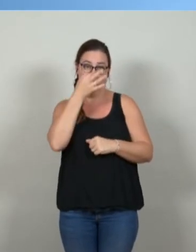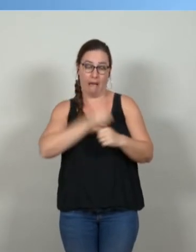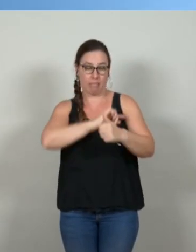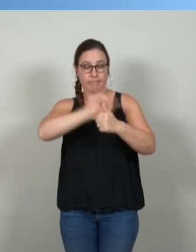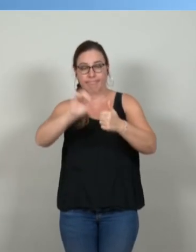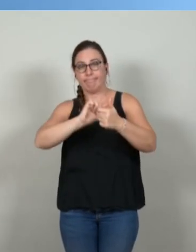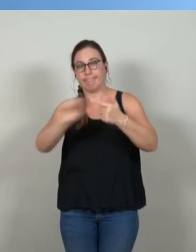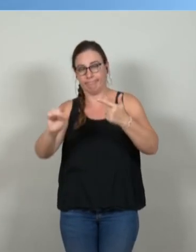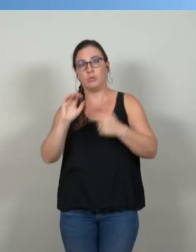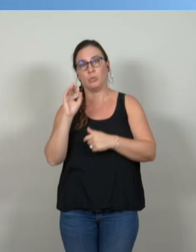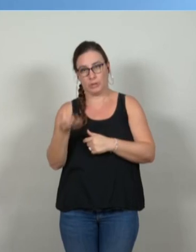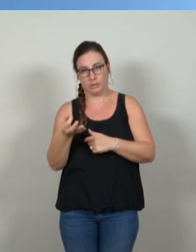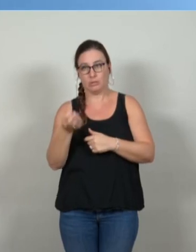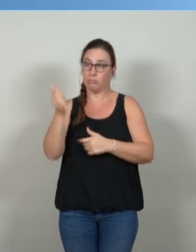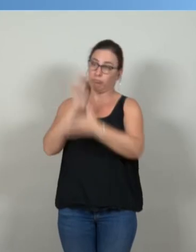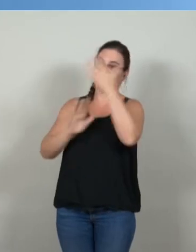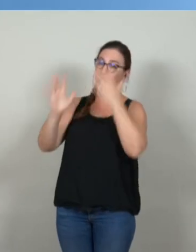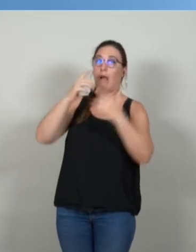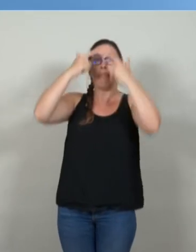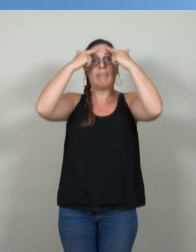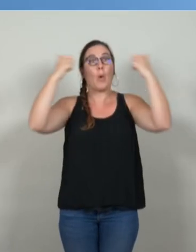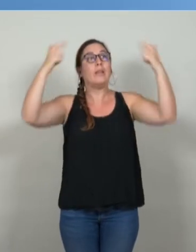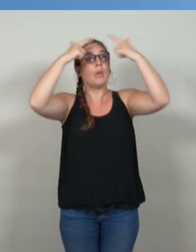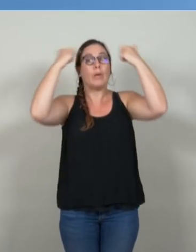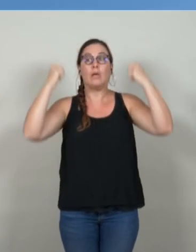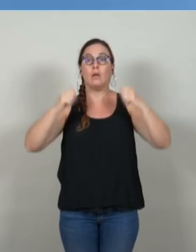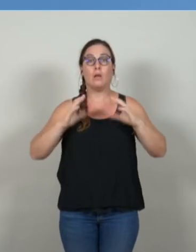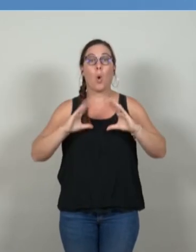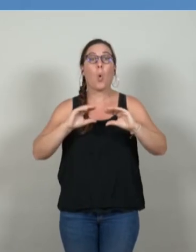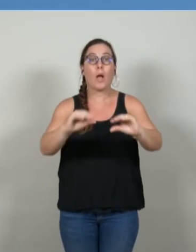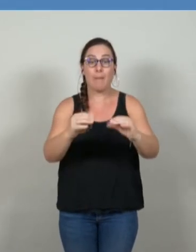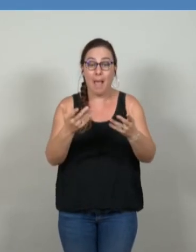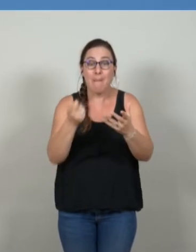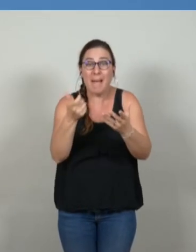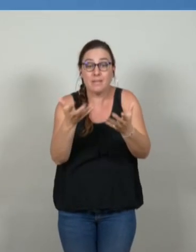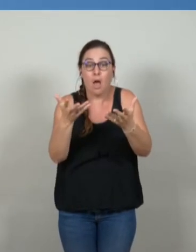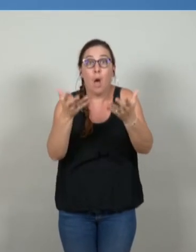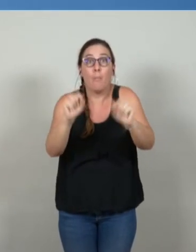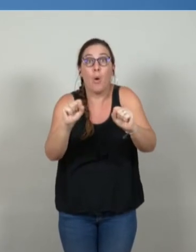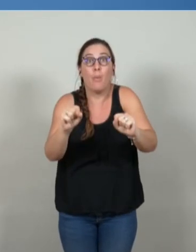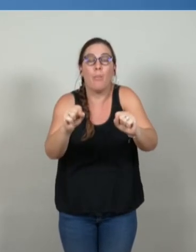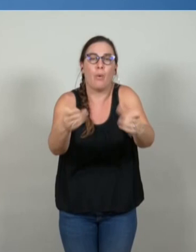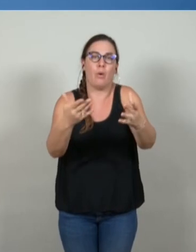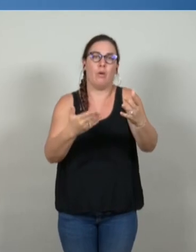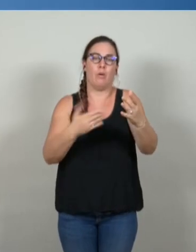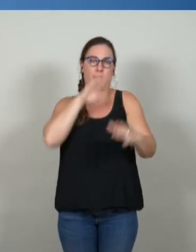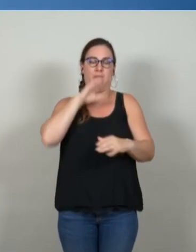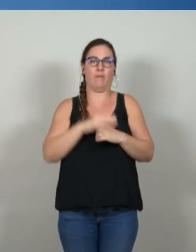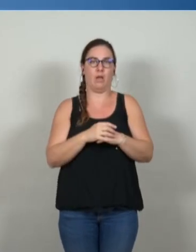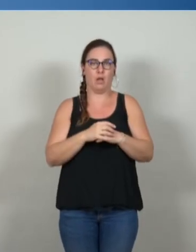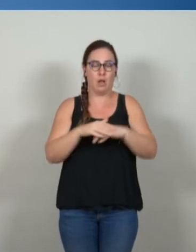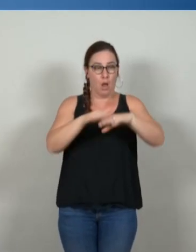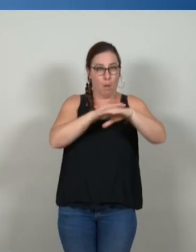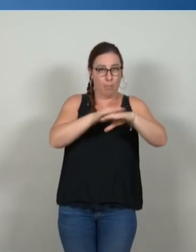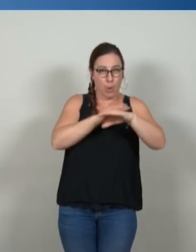opportunités dont vous parlez en théorie mais qui était au bout de vos doigts la conjonction d'une volonté politique